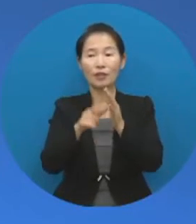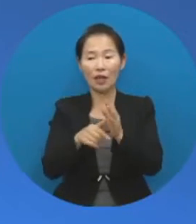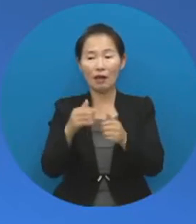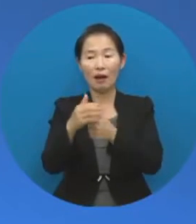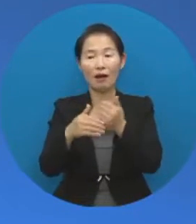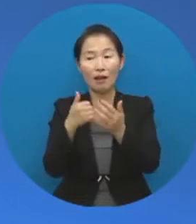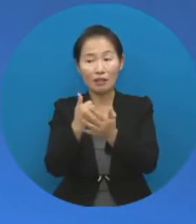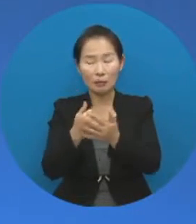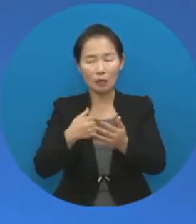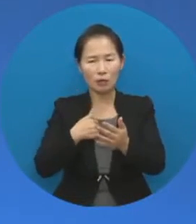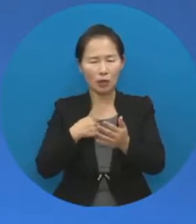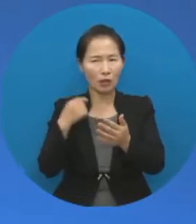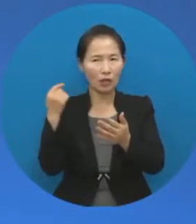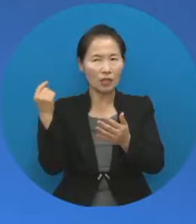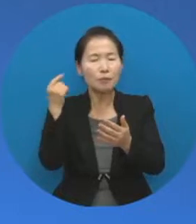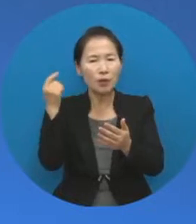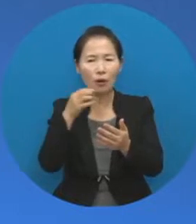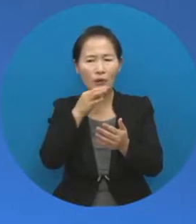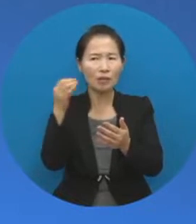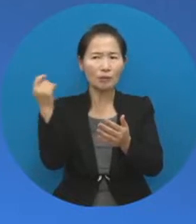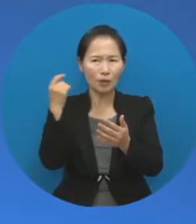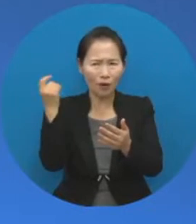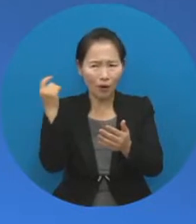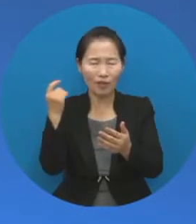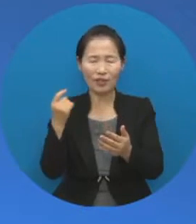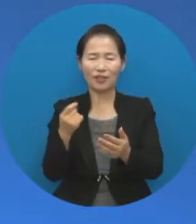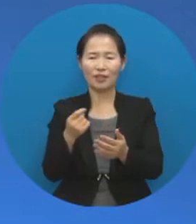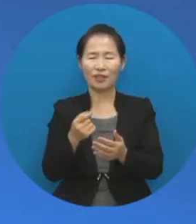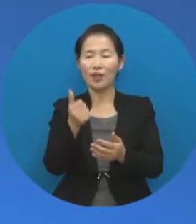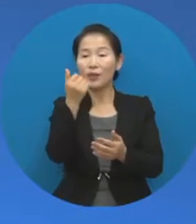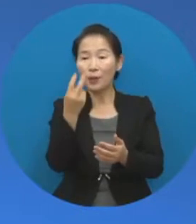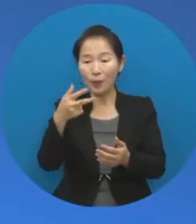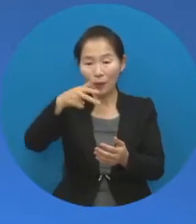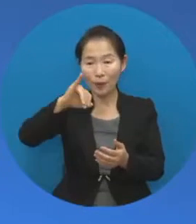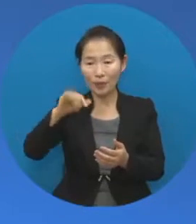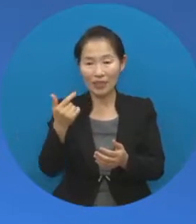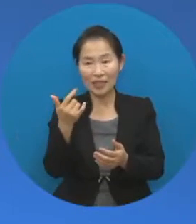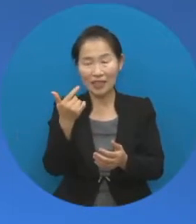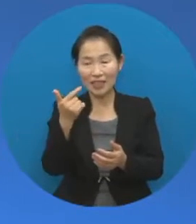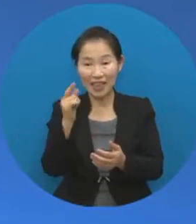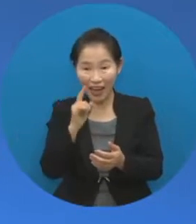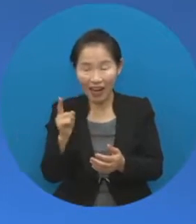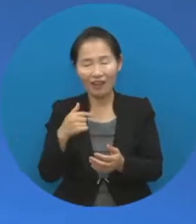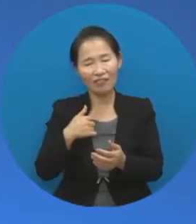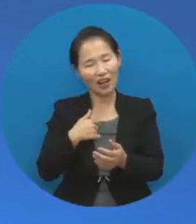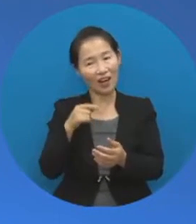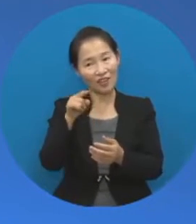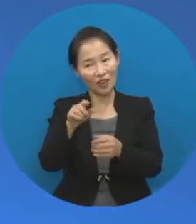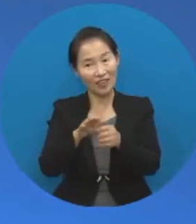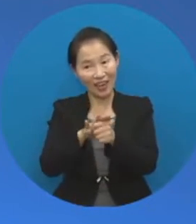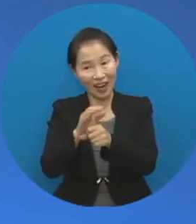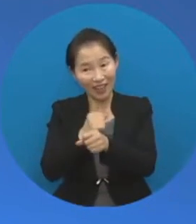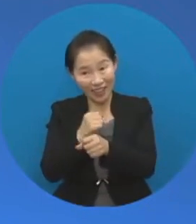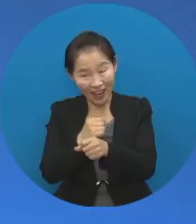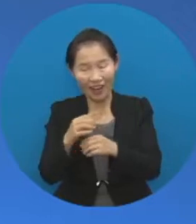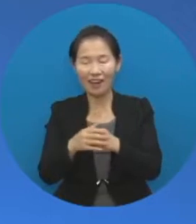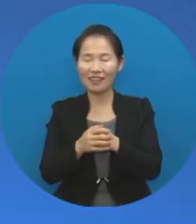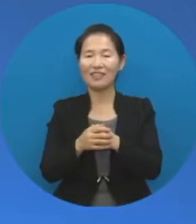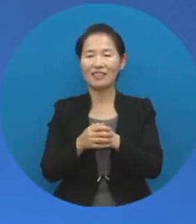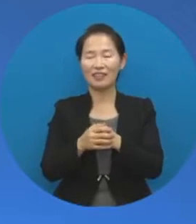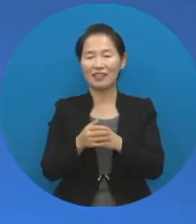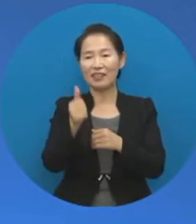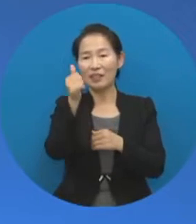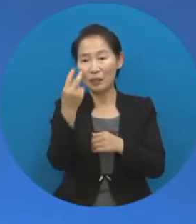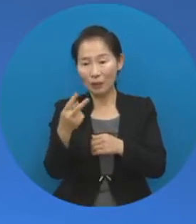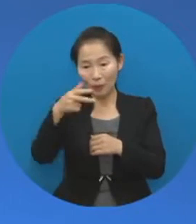거예요. 효진아, 내가 너를 사랑한다 그러시는 거예요. 그래서 이어서 효진아,